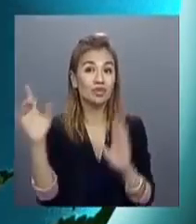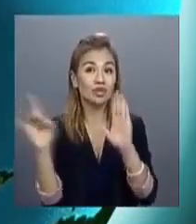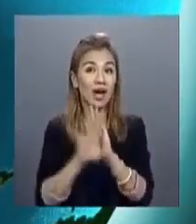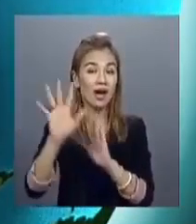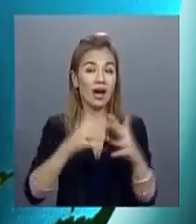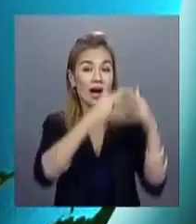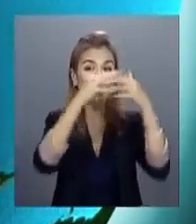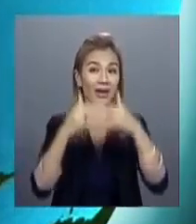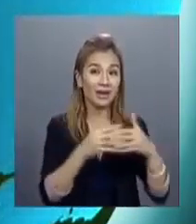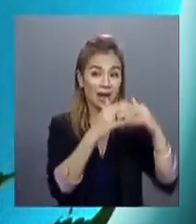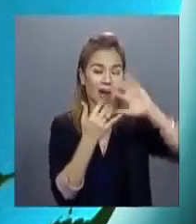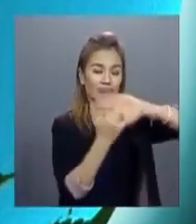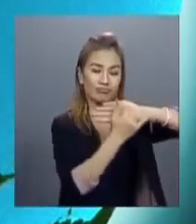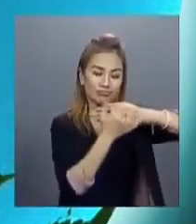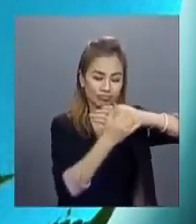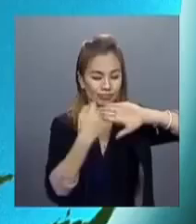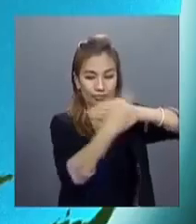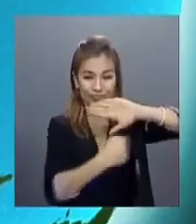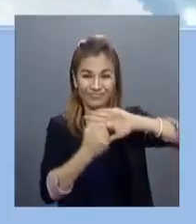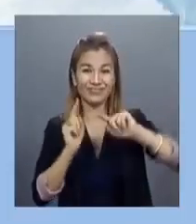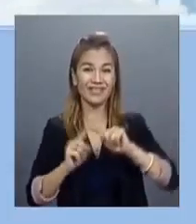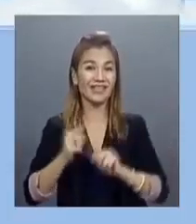ริกาลอสแองเจลิสชิคาโกนิวยอร์กและดัลลัสค่ะ